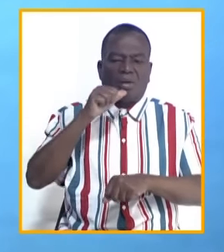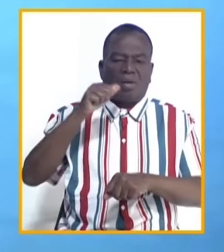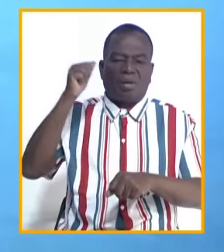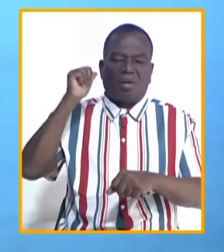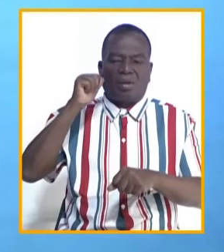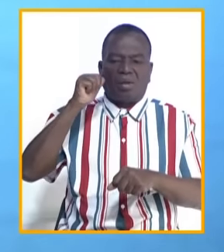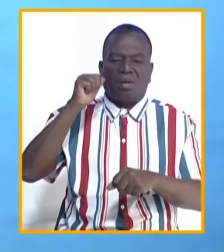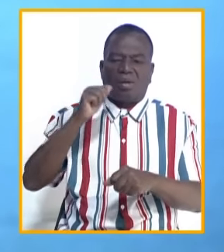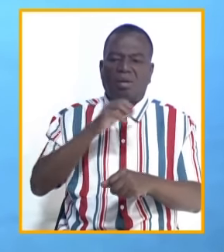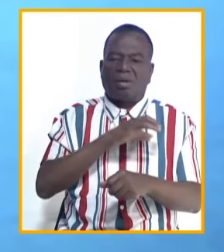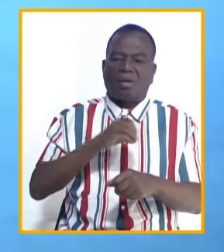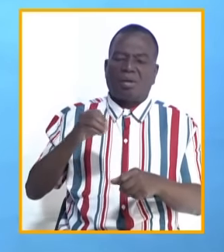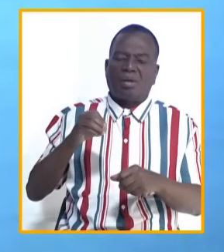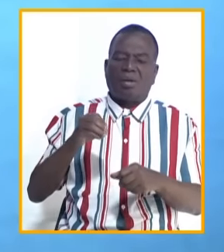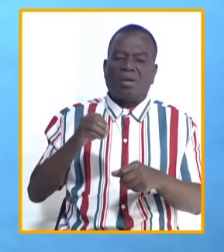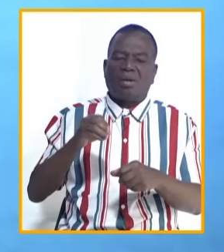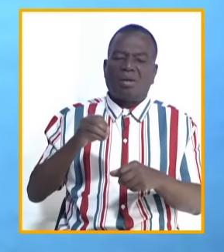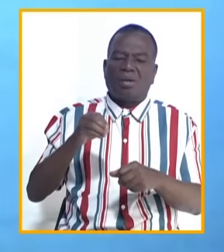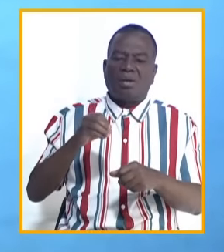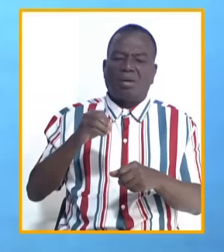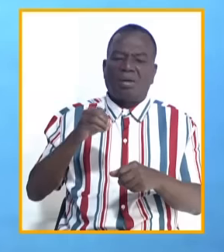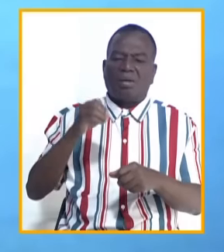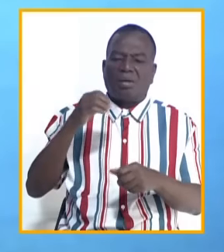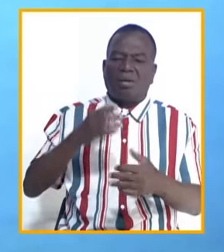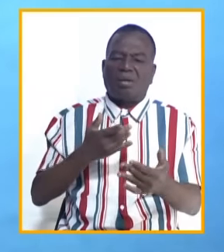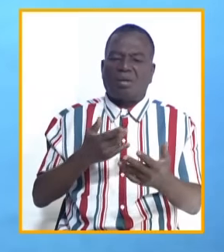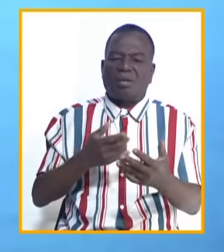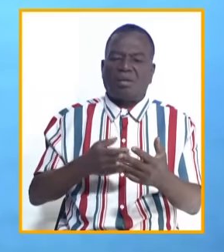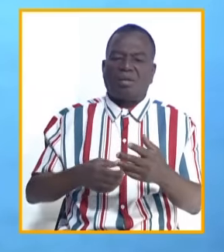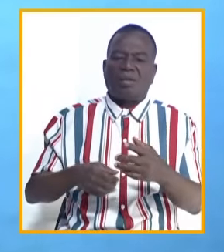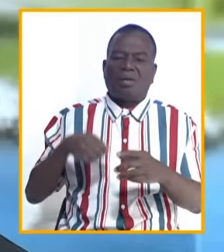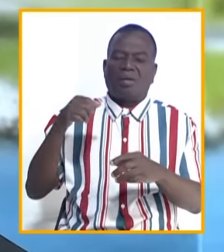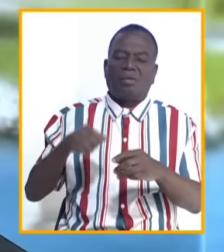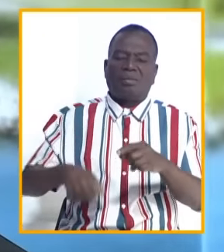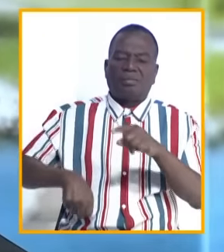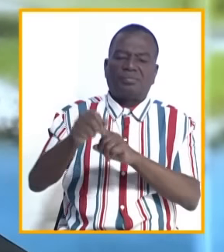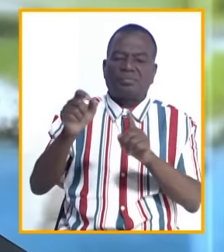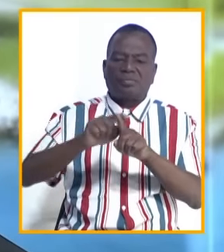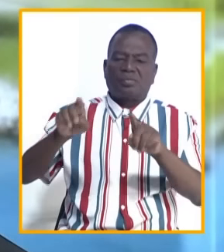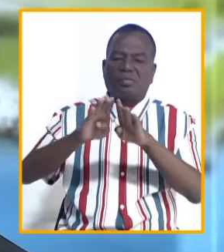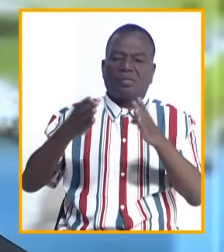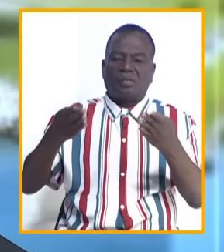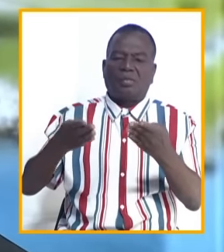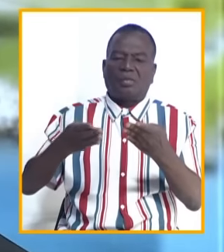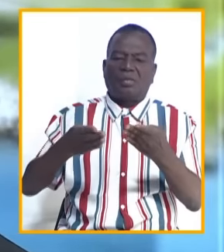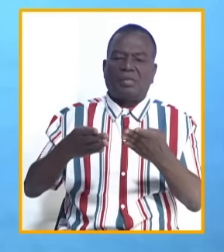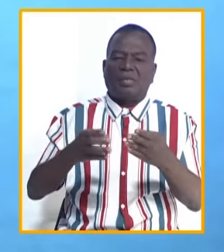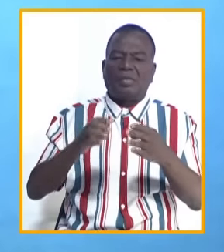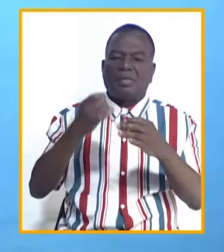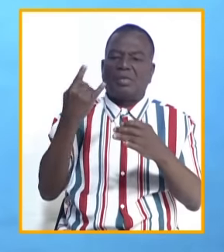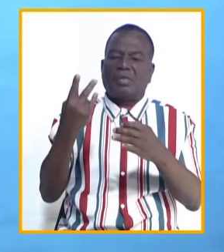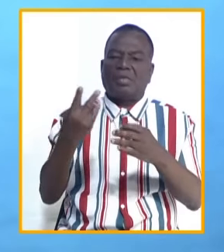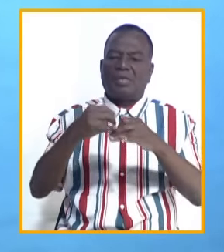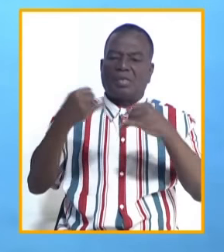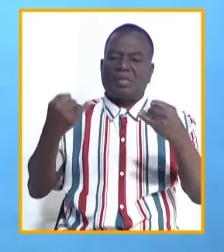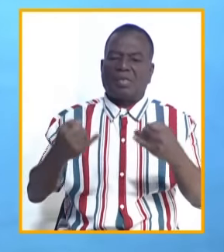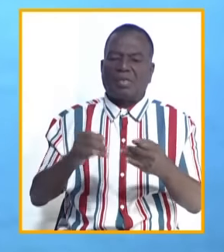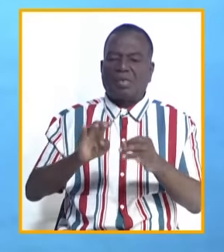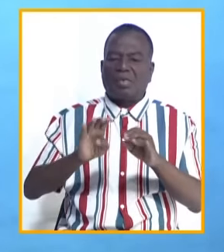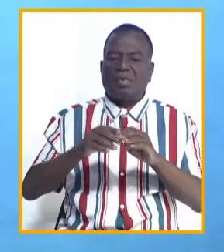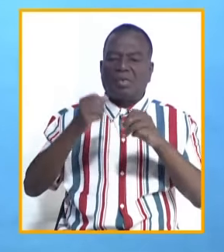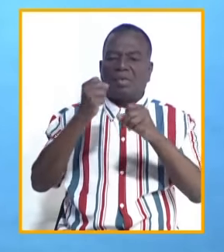plus tôt dans mon développement, puisque le Stade d'Abidjan a été battu hier. Le RCA s'est un seul point après deux sorties. Donc on s'attend à un